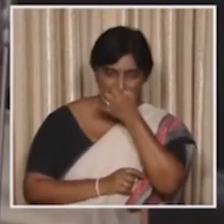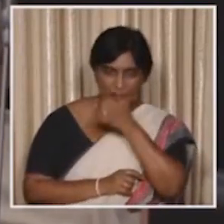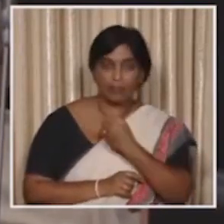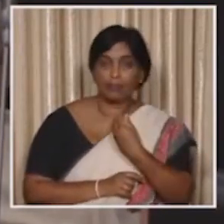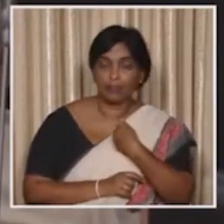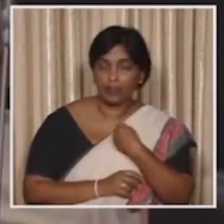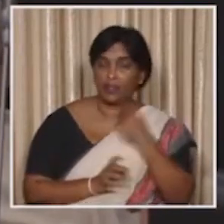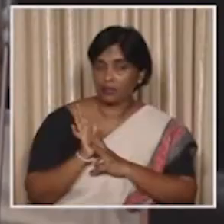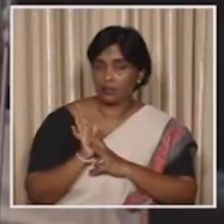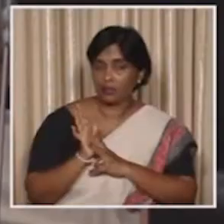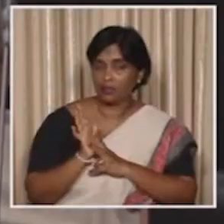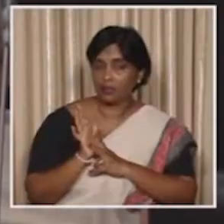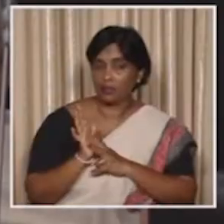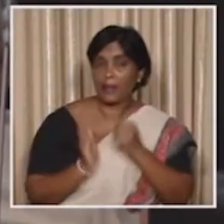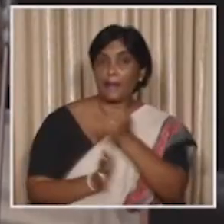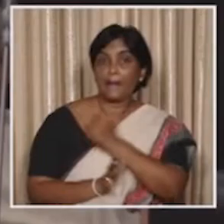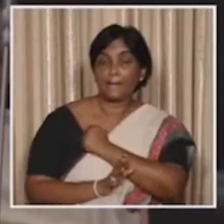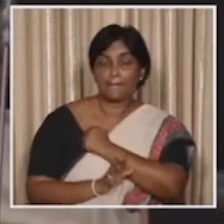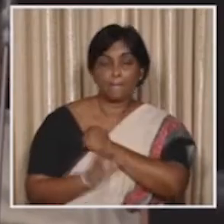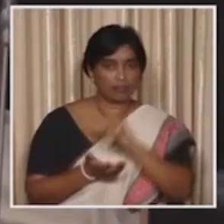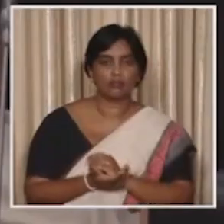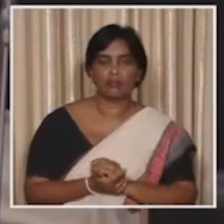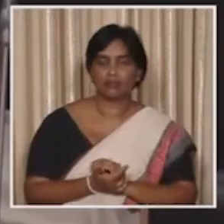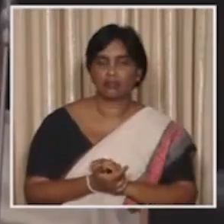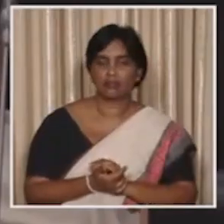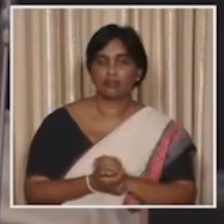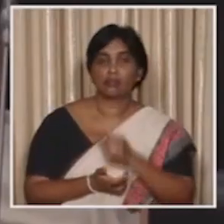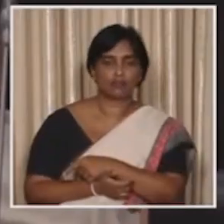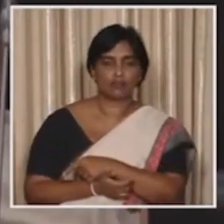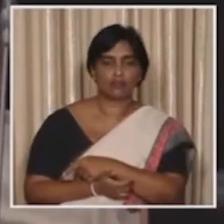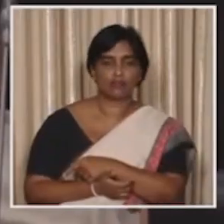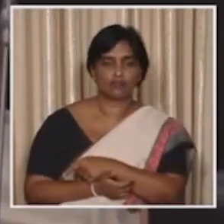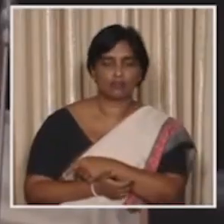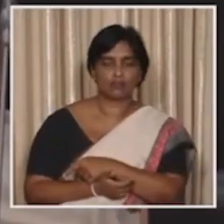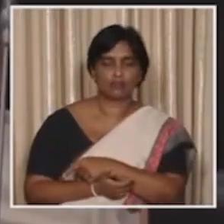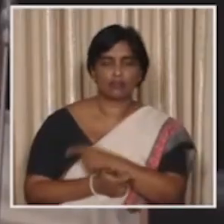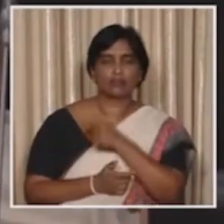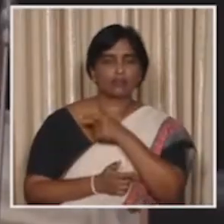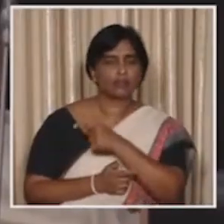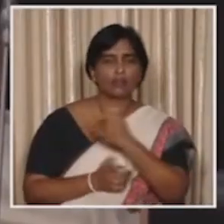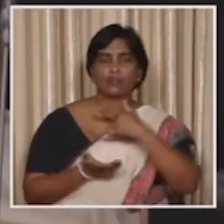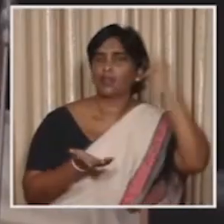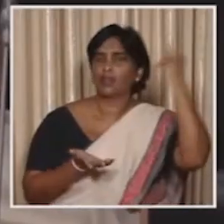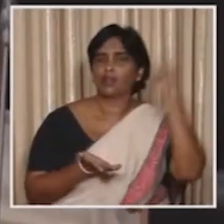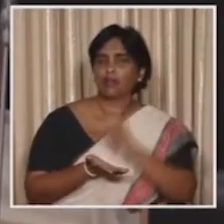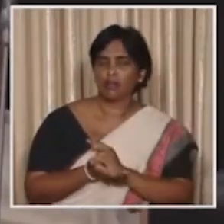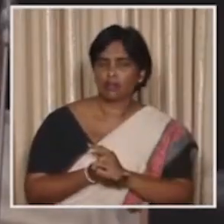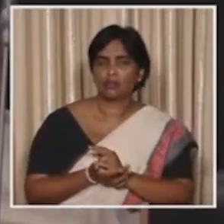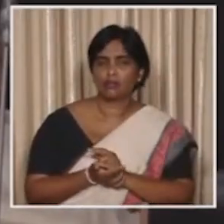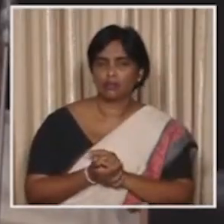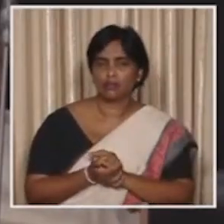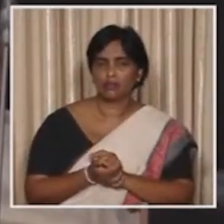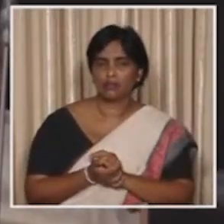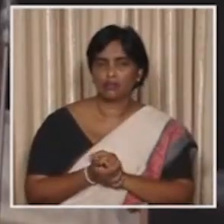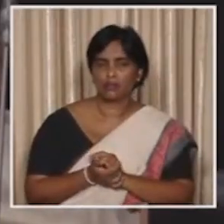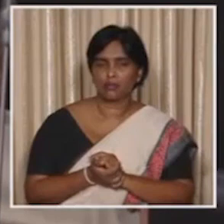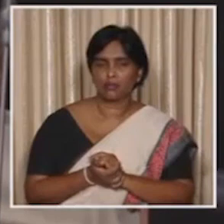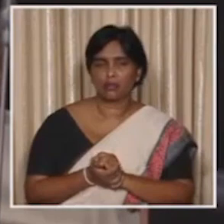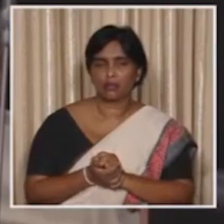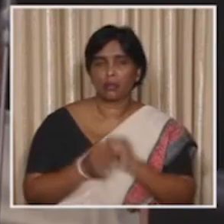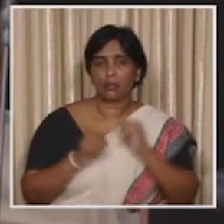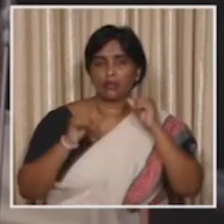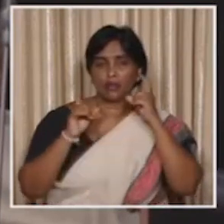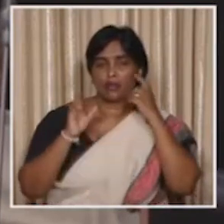මම වියට්නාමේ තානාපති හැටියට එව්වා එතුමාව. ඇයි එතුමා ආවේ? ඔය පෙන්වේ මේකනේ මේ